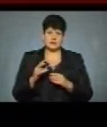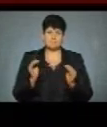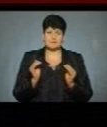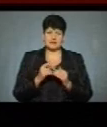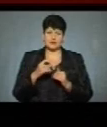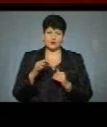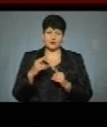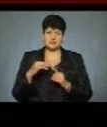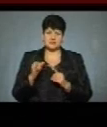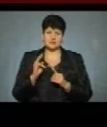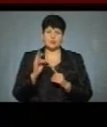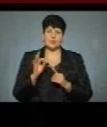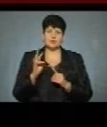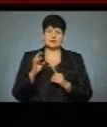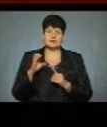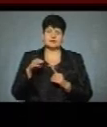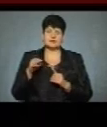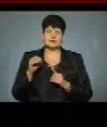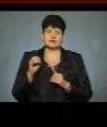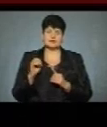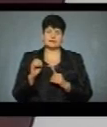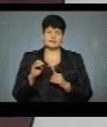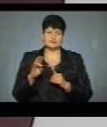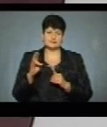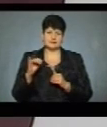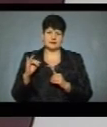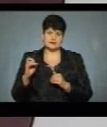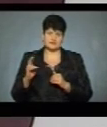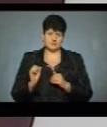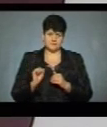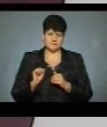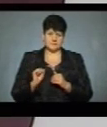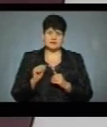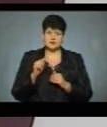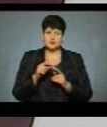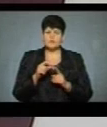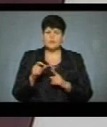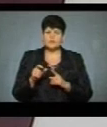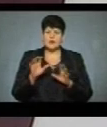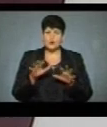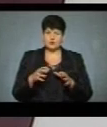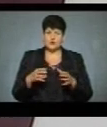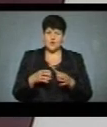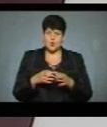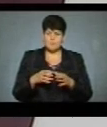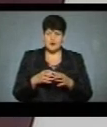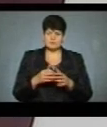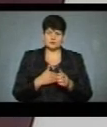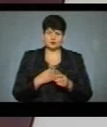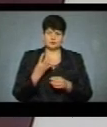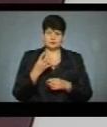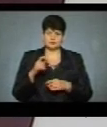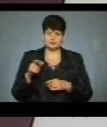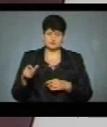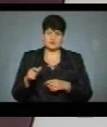Ходачків та Константинівка, повідомив голова територіальної виборчої комісії Віктор Костанович. За його словами, на голову громади балотуються 4 осіб,